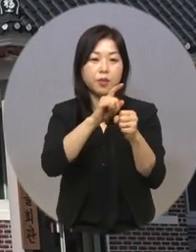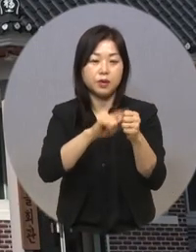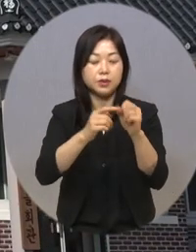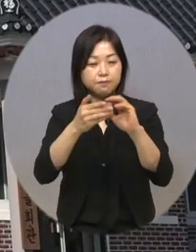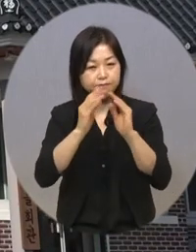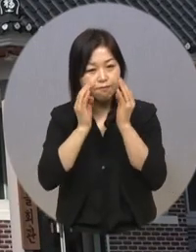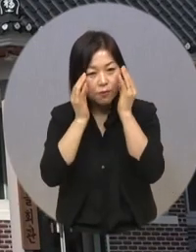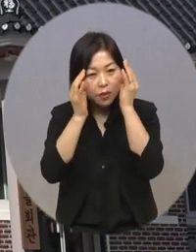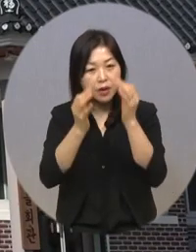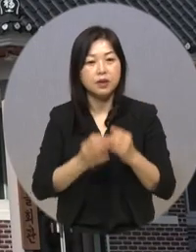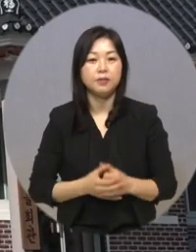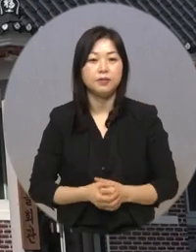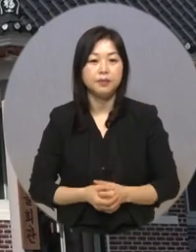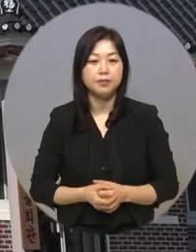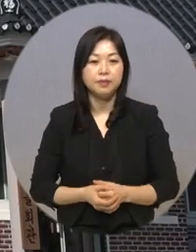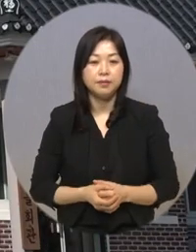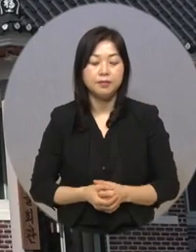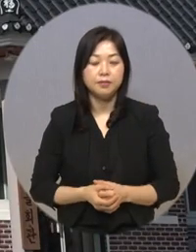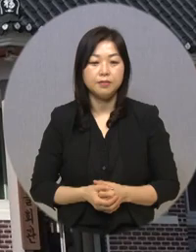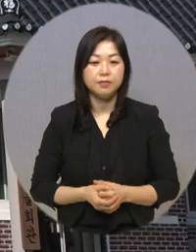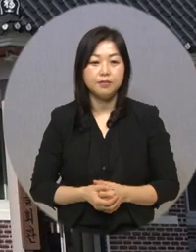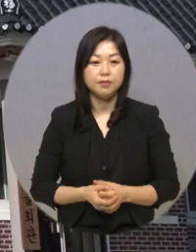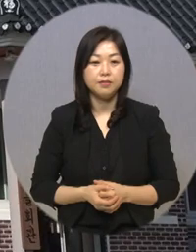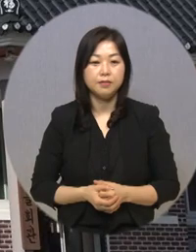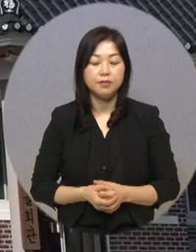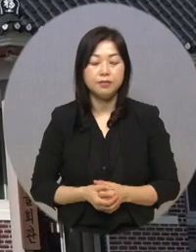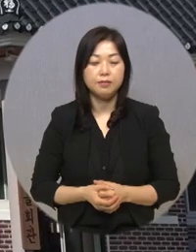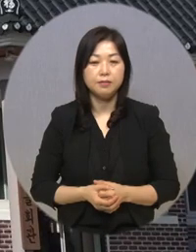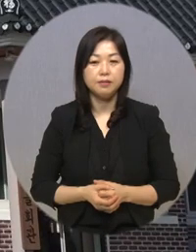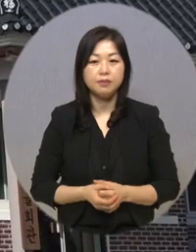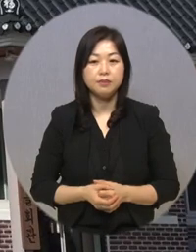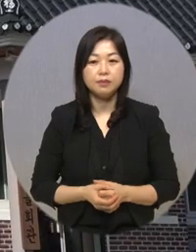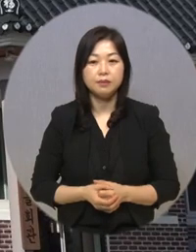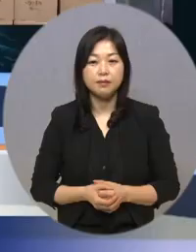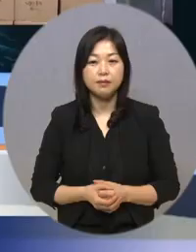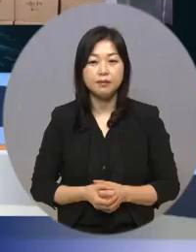정성을 다하고 있습니다. 복지TV 뉴스 이종석입니다.